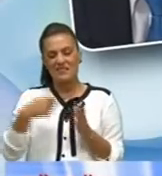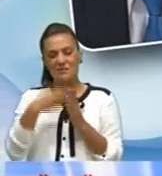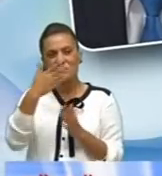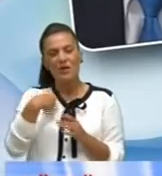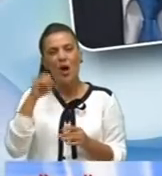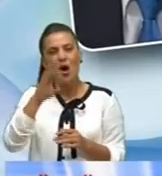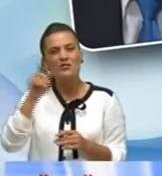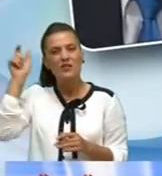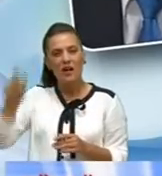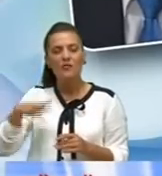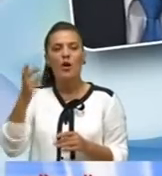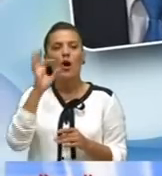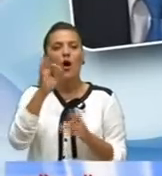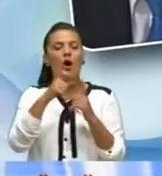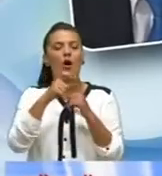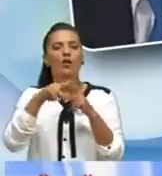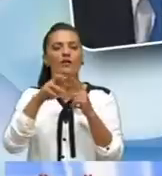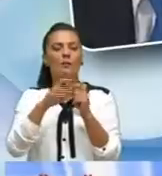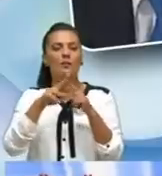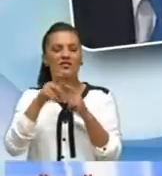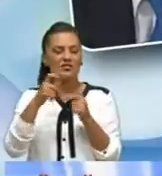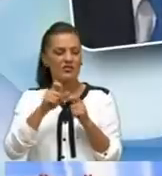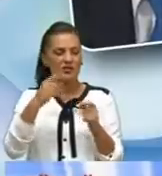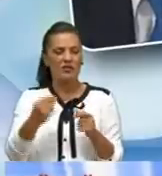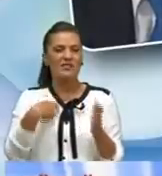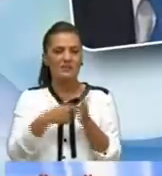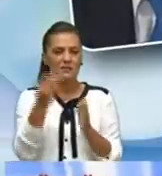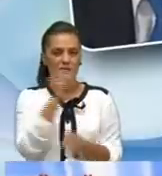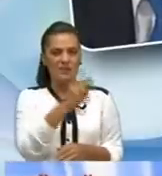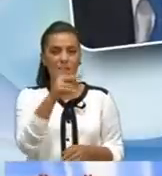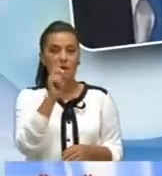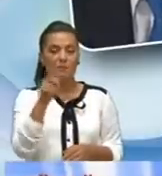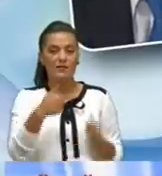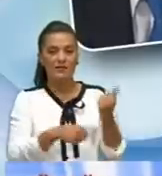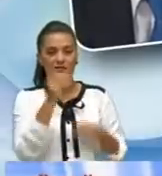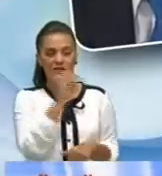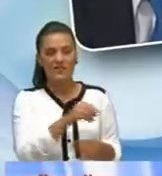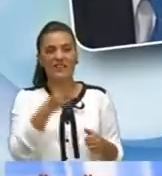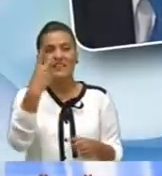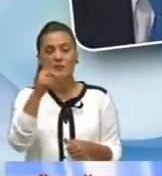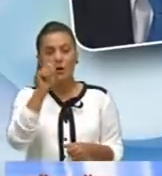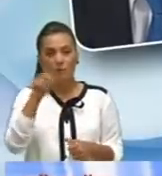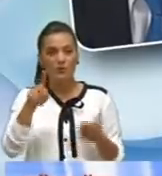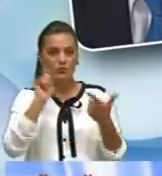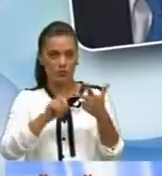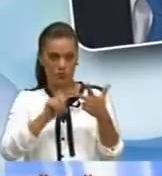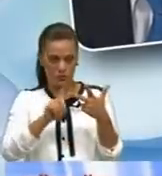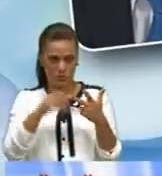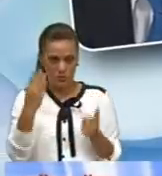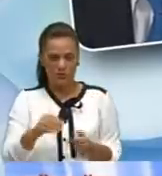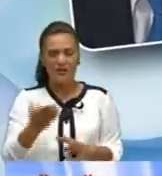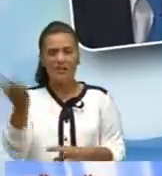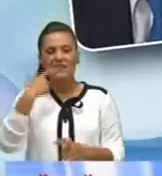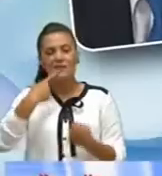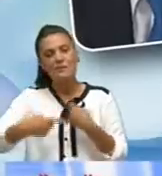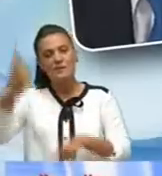kaybettik. Onun ardından Odabaşı olarak isimlendirdik. 2011'de yarışa katıldı o tekne. 2011'de üçüncü oldu. Geçtiğimiz yılda